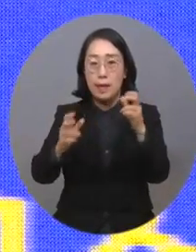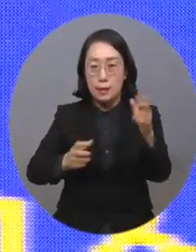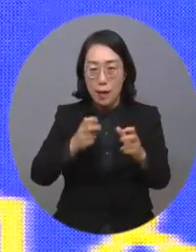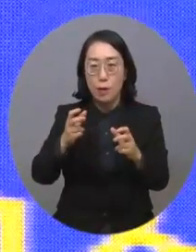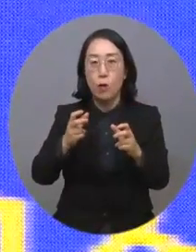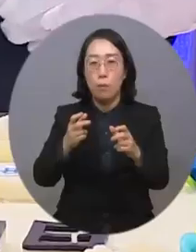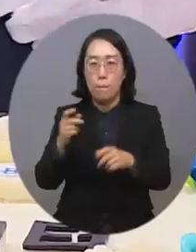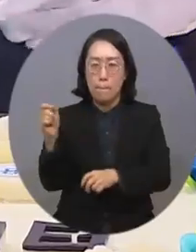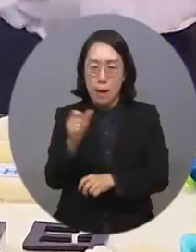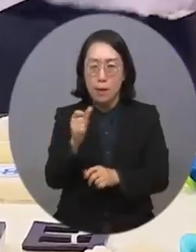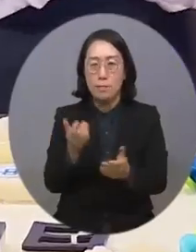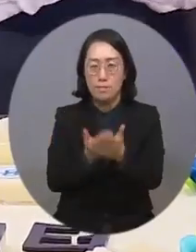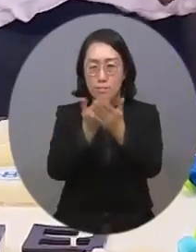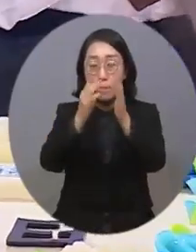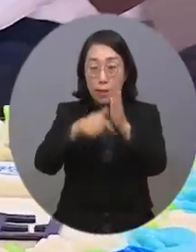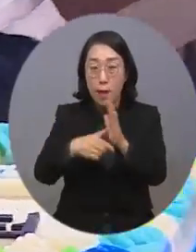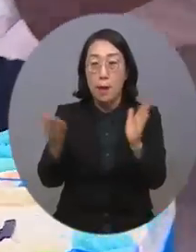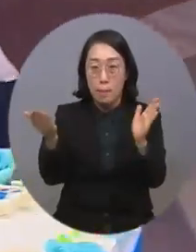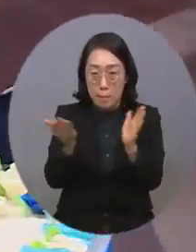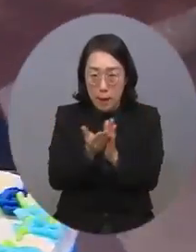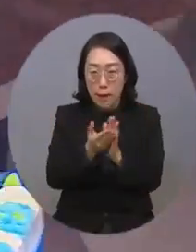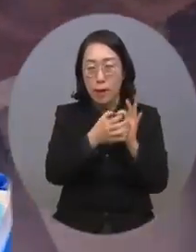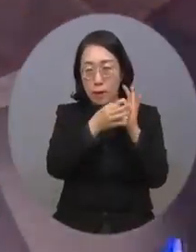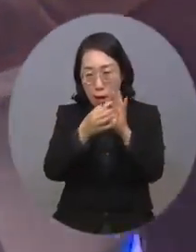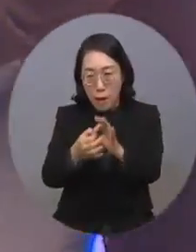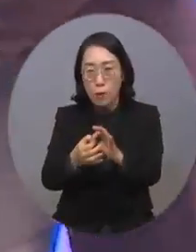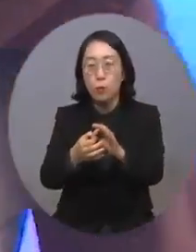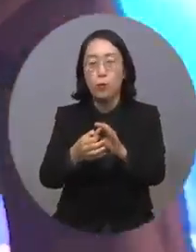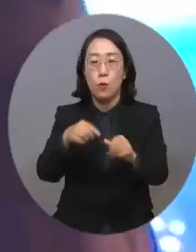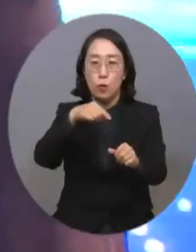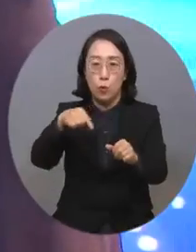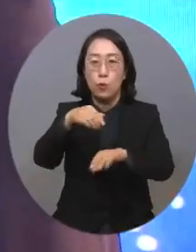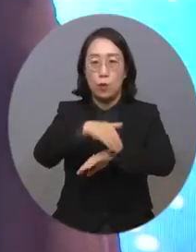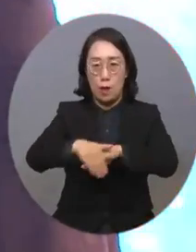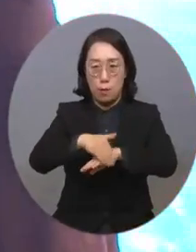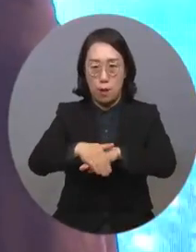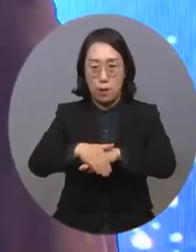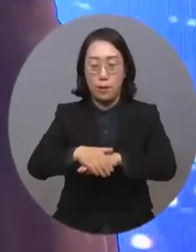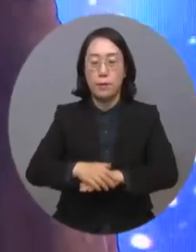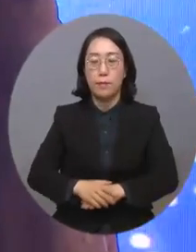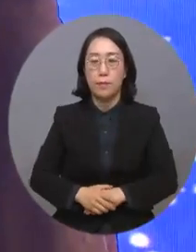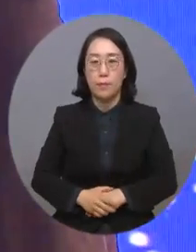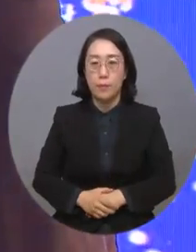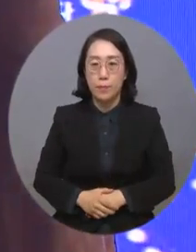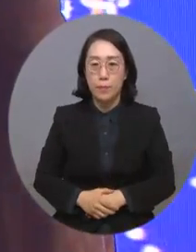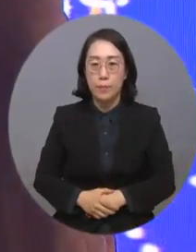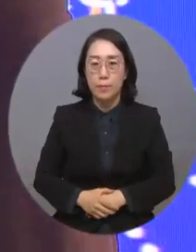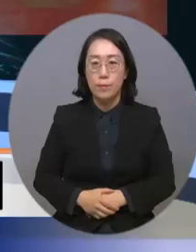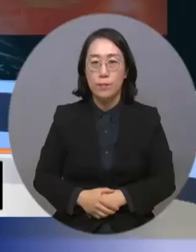발맞춘 다양한 움직임을 이어갈 예정입니다. 복지TV 뉴스 박순용입니다.